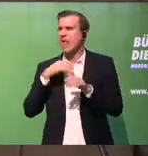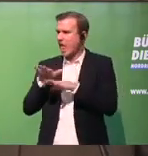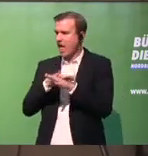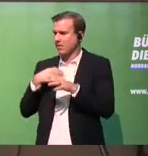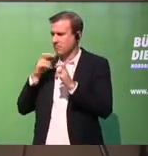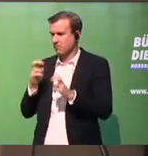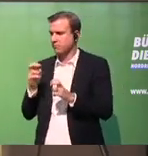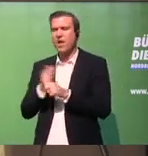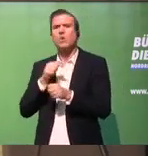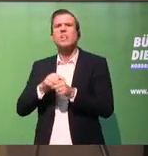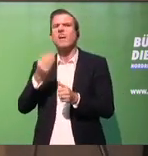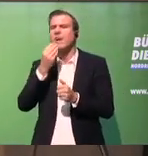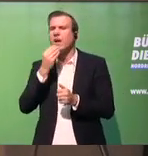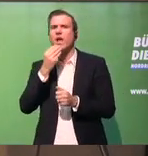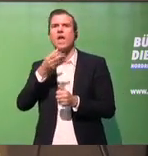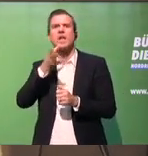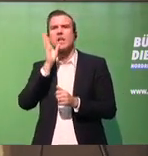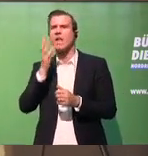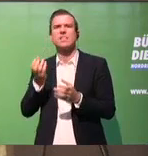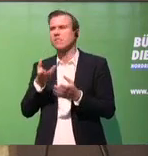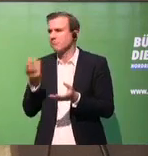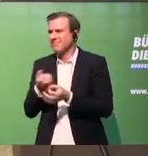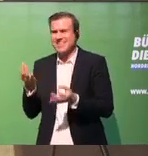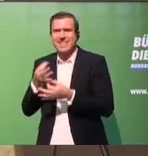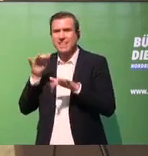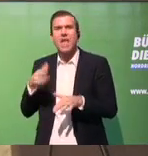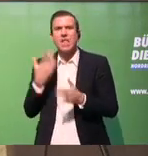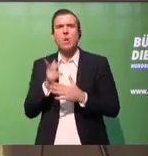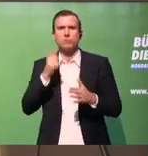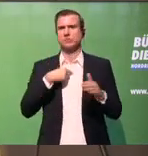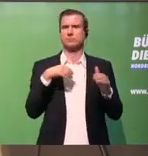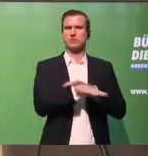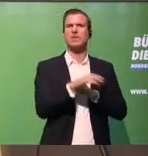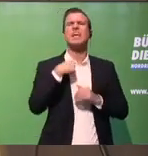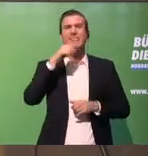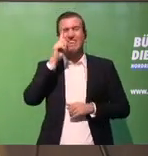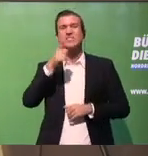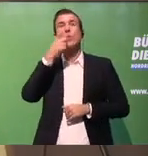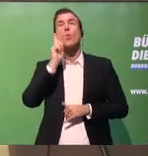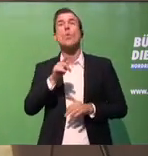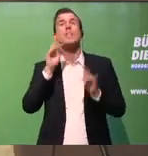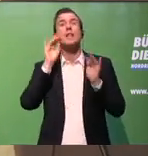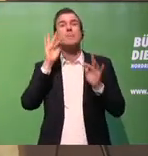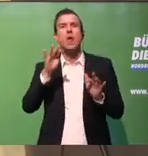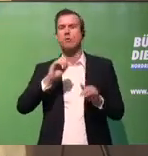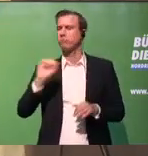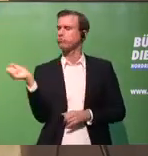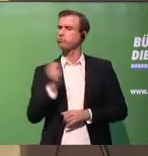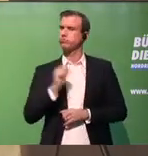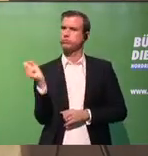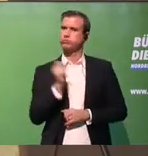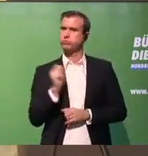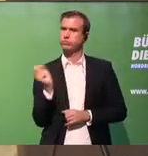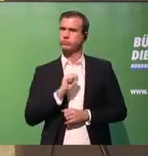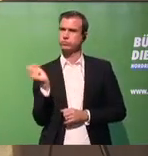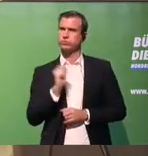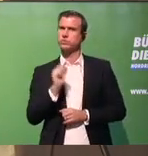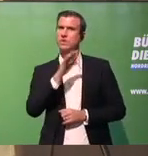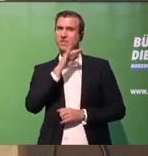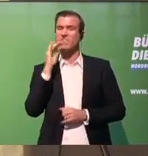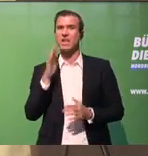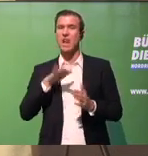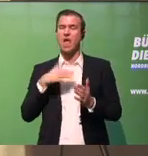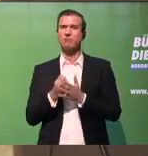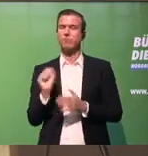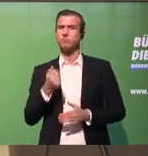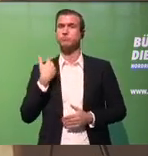kein Wasser und keine Nahrungsmittel mehr produzieren kann. Ich weiß sehr wohl, 100 Millionen, das ist ja eine Riesenmenge, wäre eine Riesenaufgabe. Aber